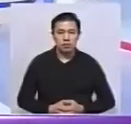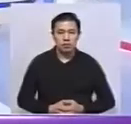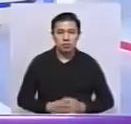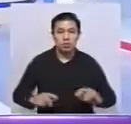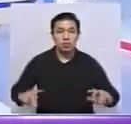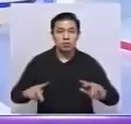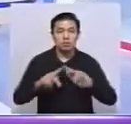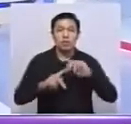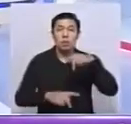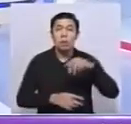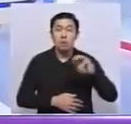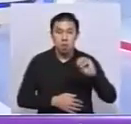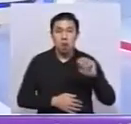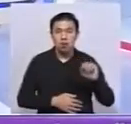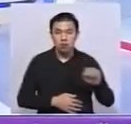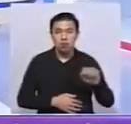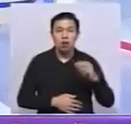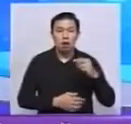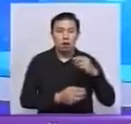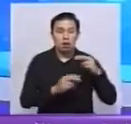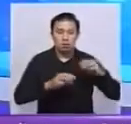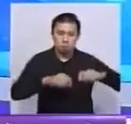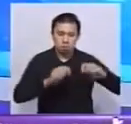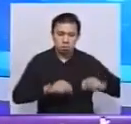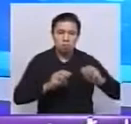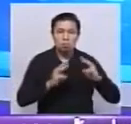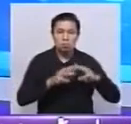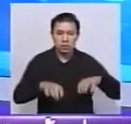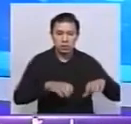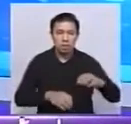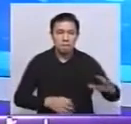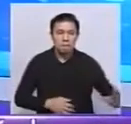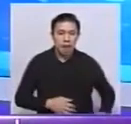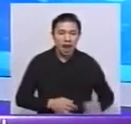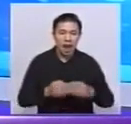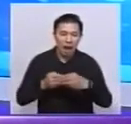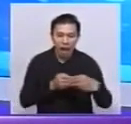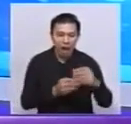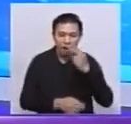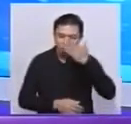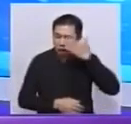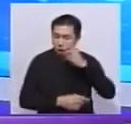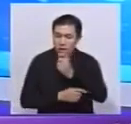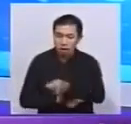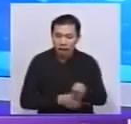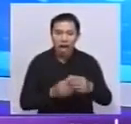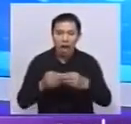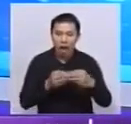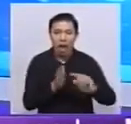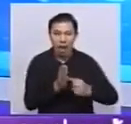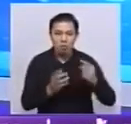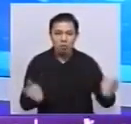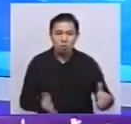กระทรวงการพัฒนาสังคมและความมั่นคงของมนุษย์นะคะได้ลงนามการบริหารจัดการสุนัขนำทางสำหรับคนตาบอดครั้งแรกในประเทศไทยส่งเส